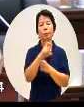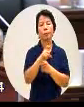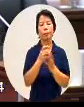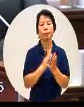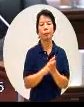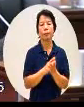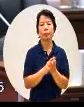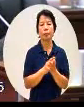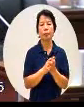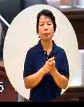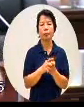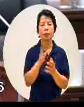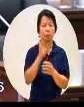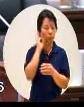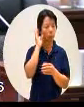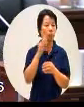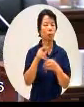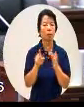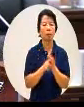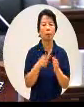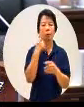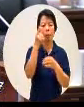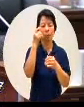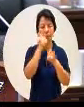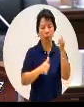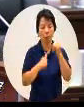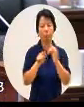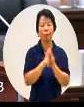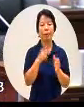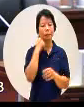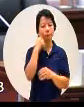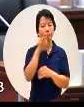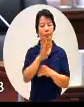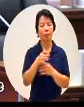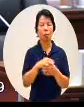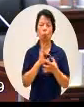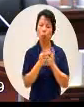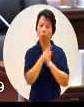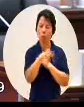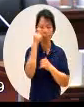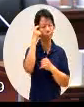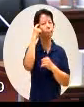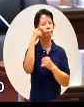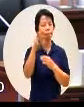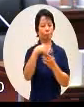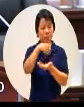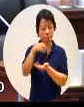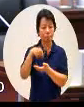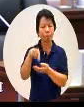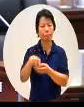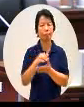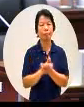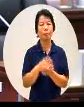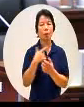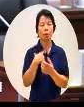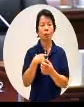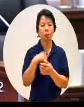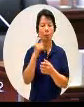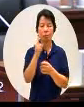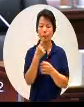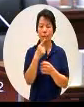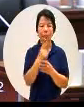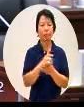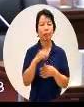他說他聽我說這個故事他覺得很差你們想要做這個什麼原因我把什麼原因